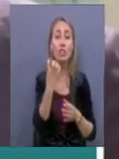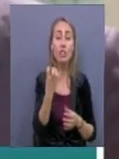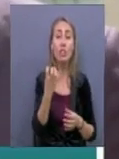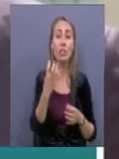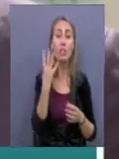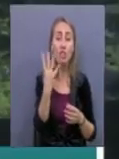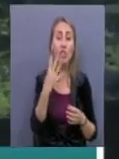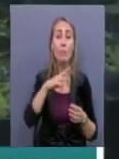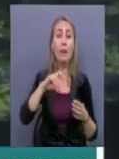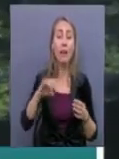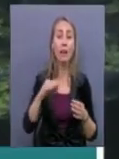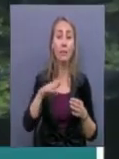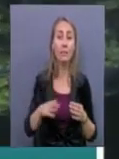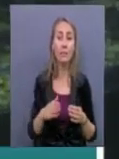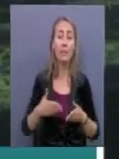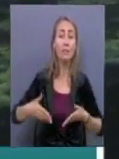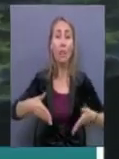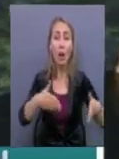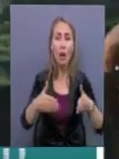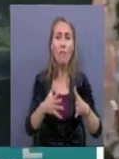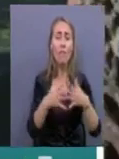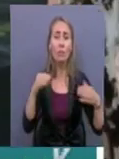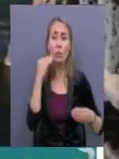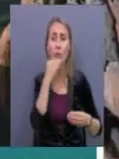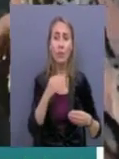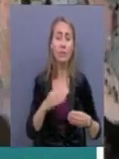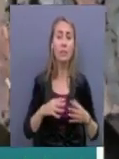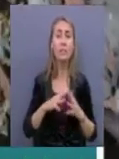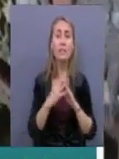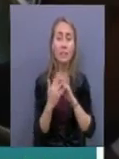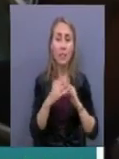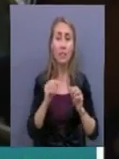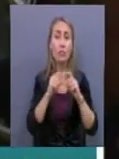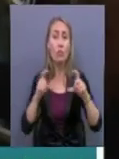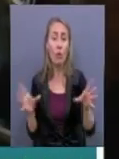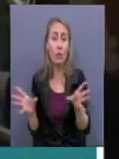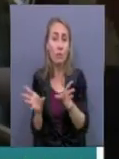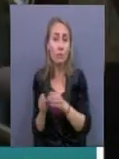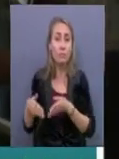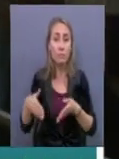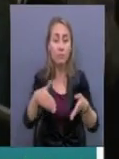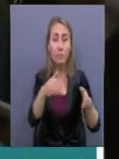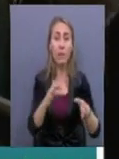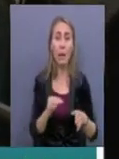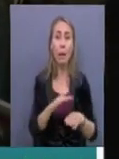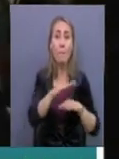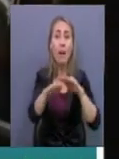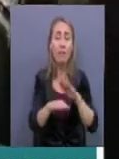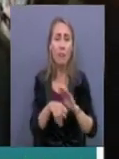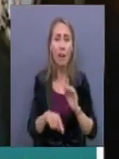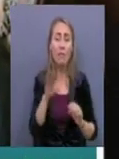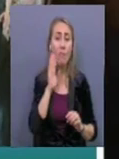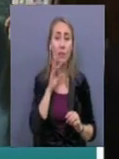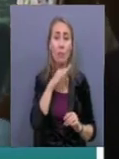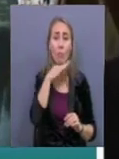мектеп арасын жалғайды. Аталмыш мектептің жер төлесіне су жиылады. Әсіресе көктемде жерасты суларының деңгейі артып кетеді. Өңір басшысы